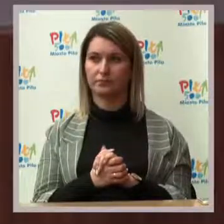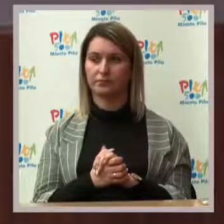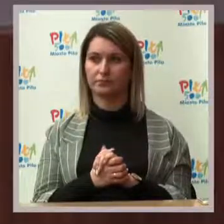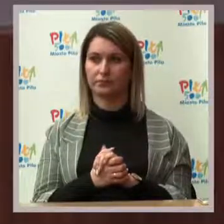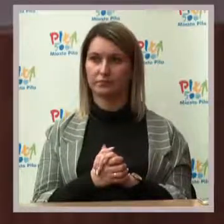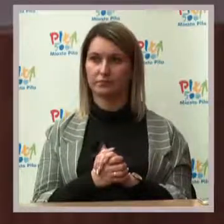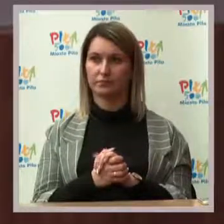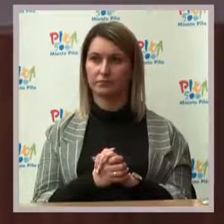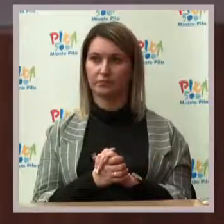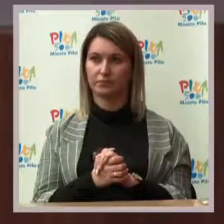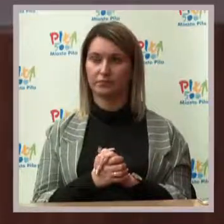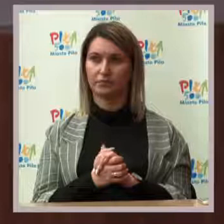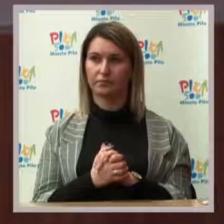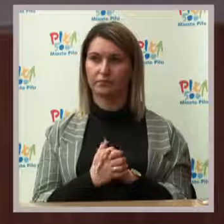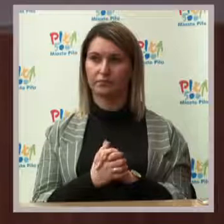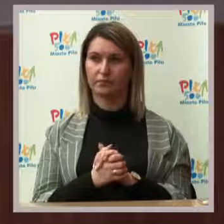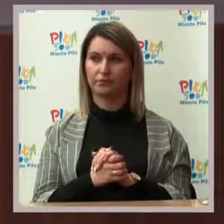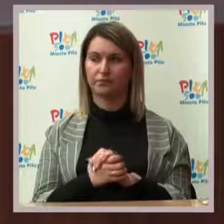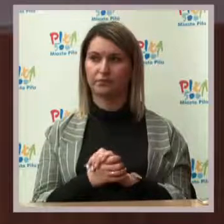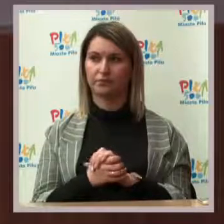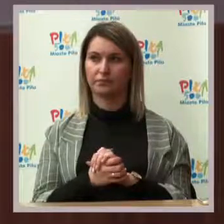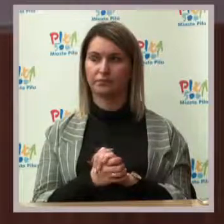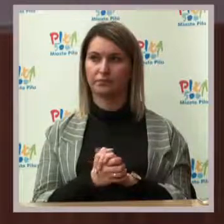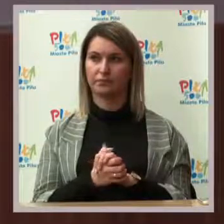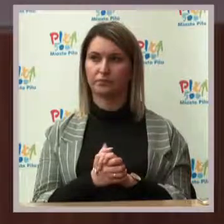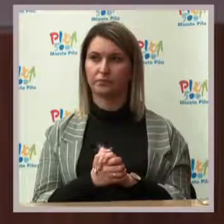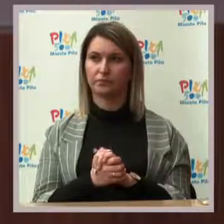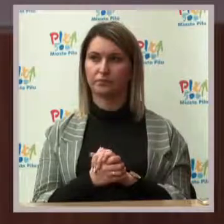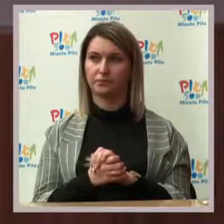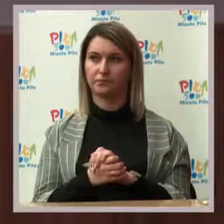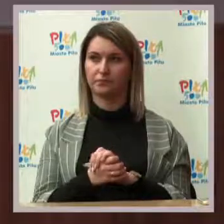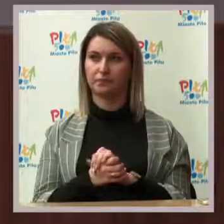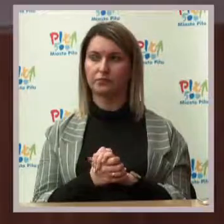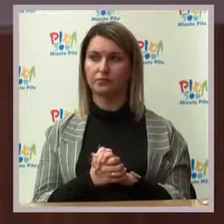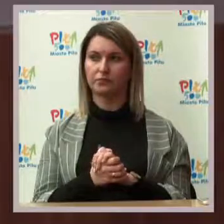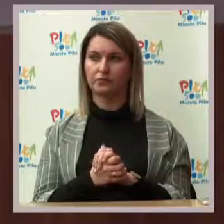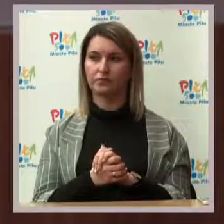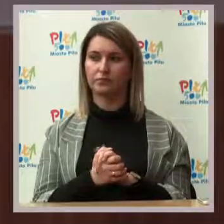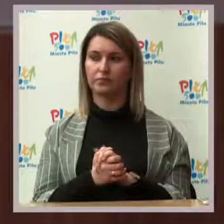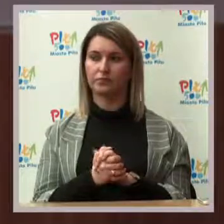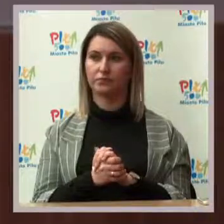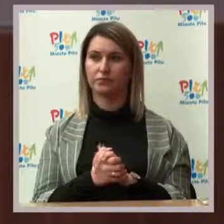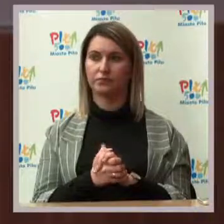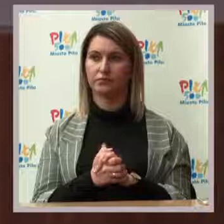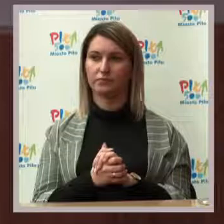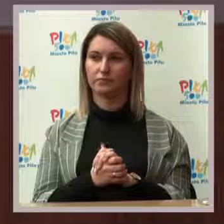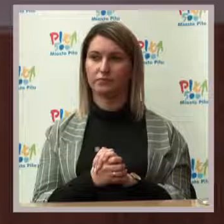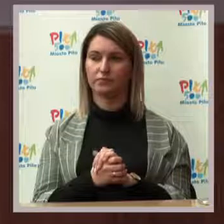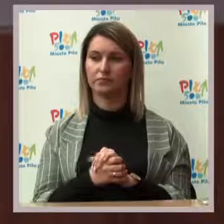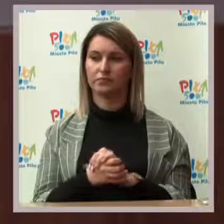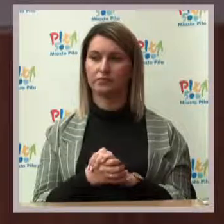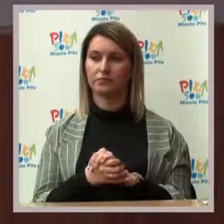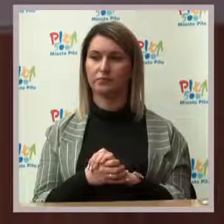czujemy, oprócz tych wielkich zmian klimatycznych, które się odbywają, na które też pośrednio mamy wpływ, bo przecież każdy z nas